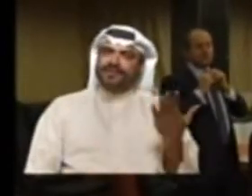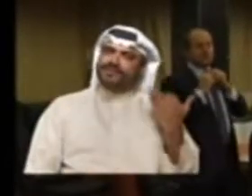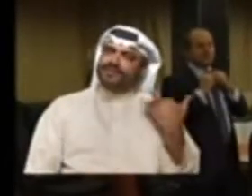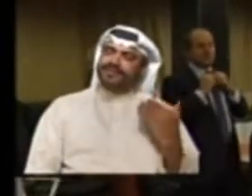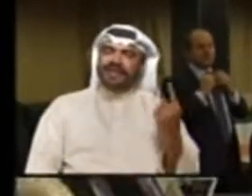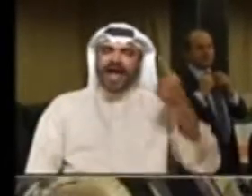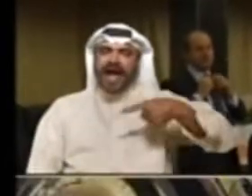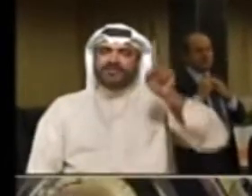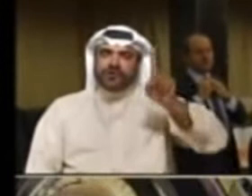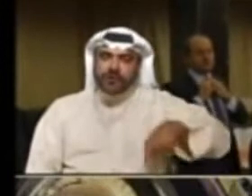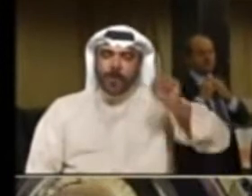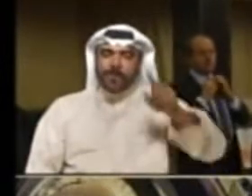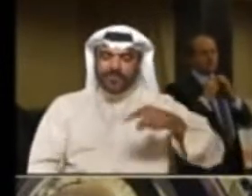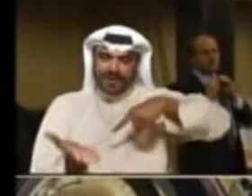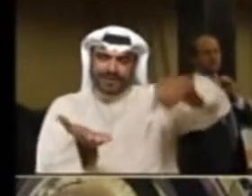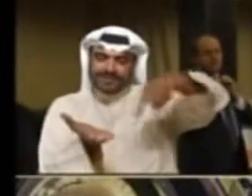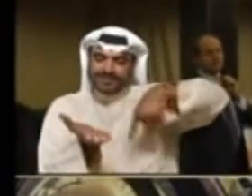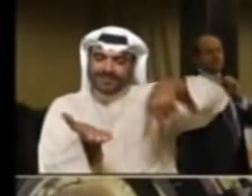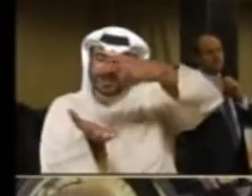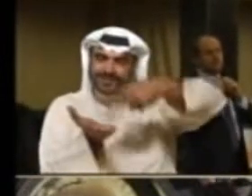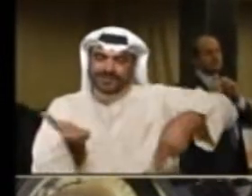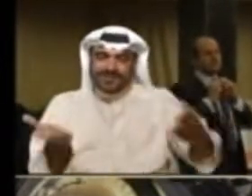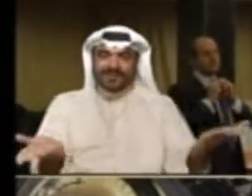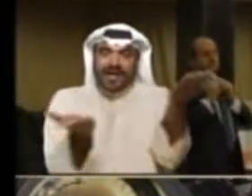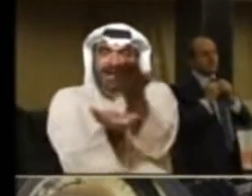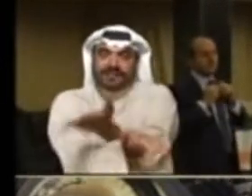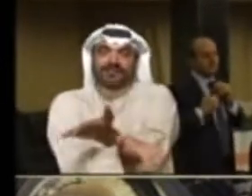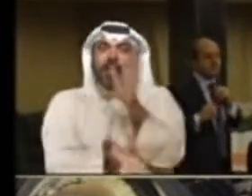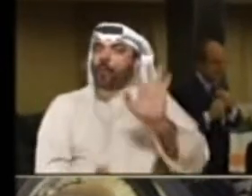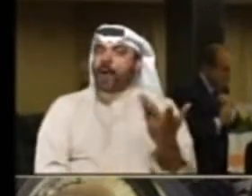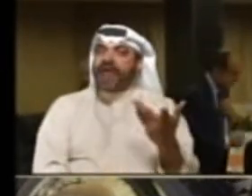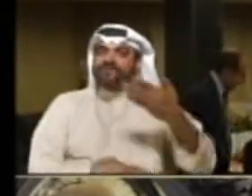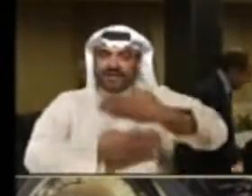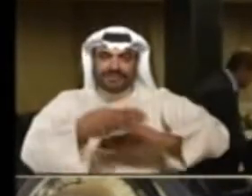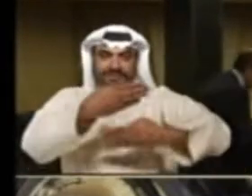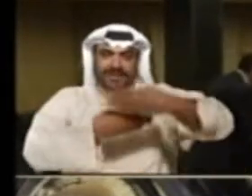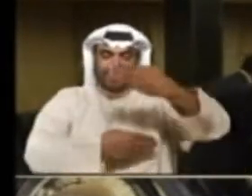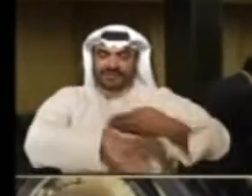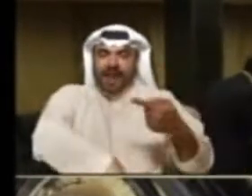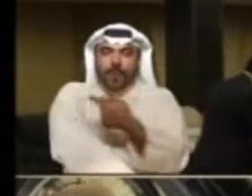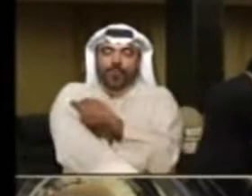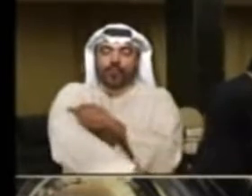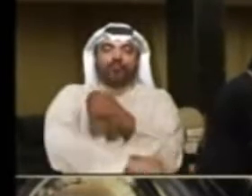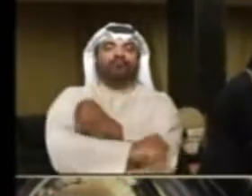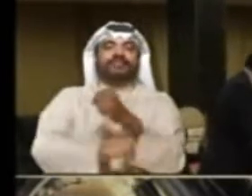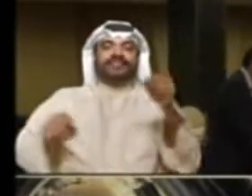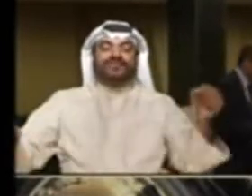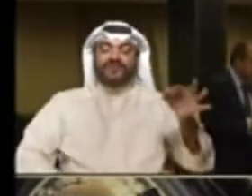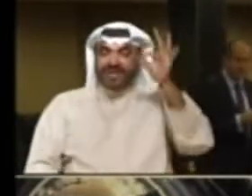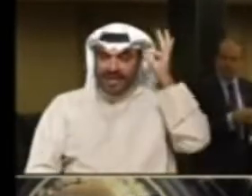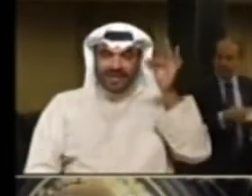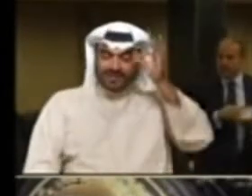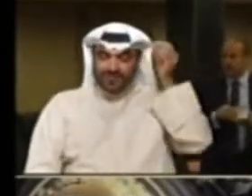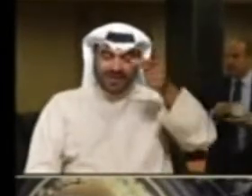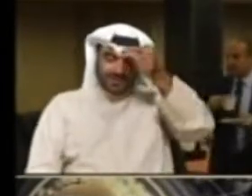أيام نوقع اتفاقية إنشاء 4 مستشفيات جهوية في تونس من خلال تمويل الصندوق، وإن شاء الله أيضا